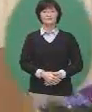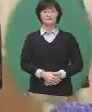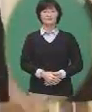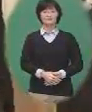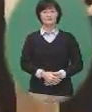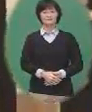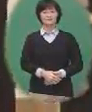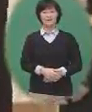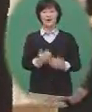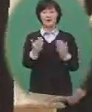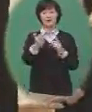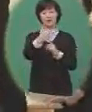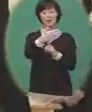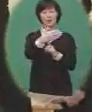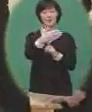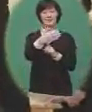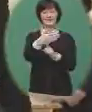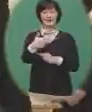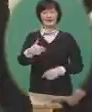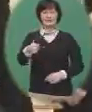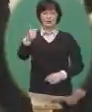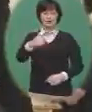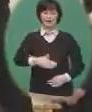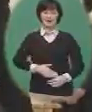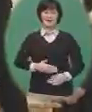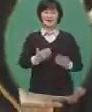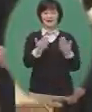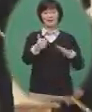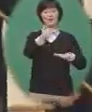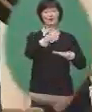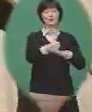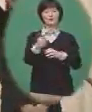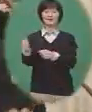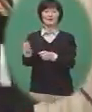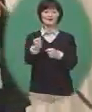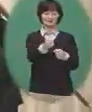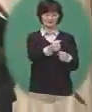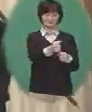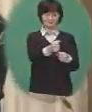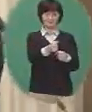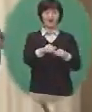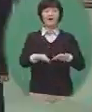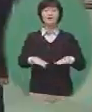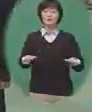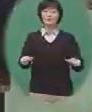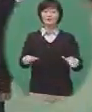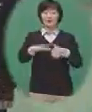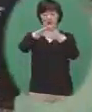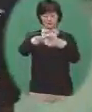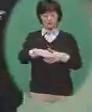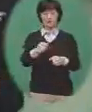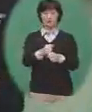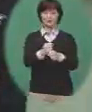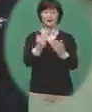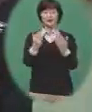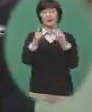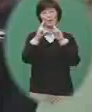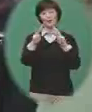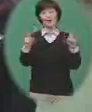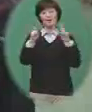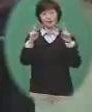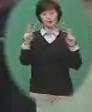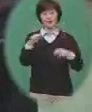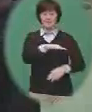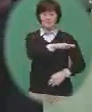校旗が品川市長から原伸二校長に手渡された後、子どもたちが作詞した校歌を在